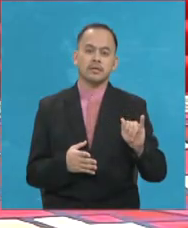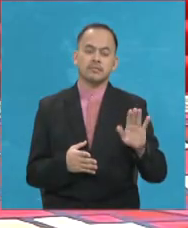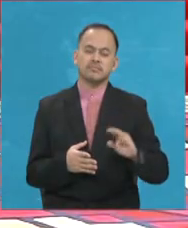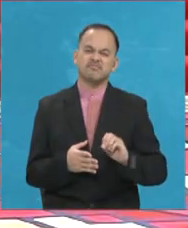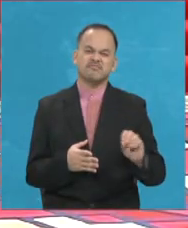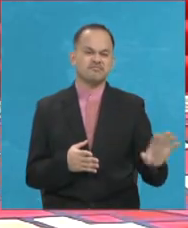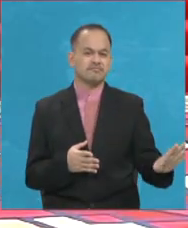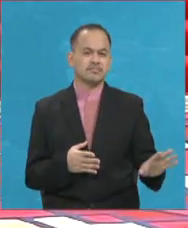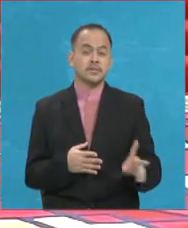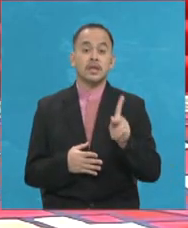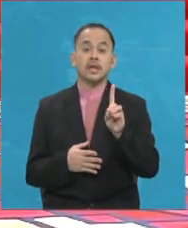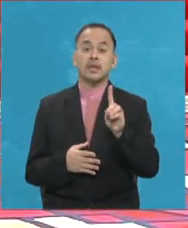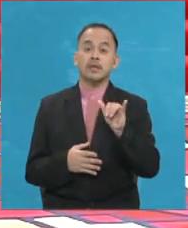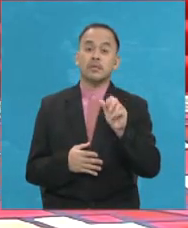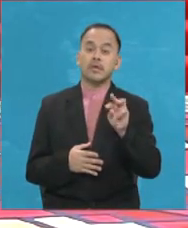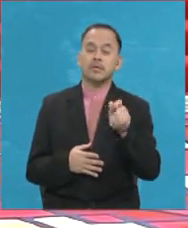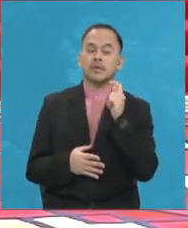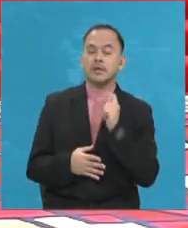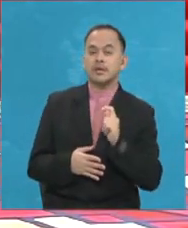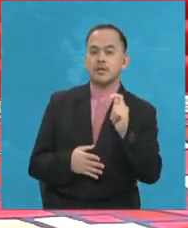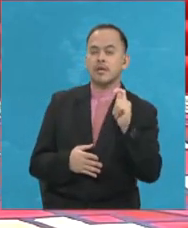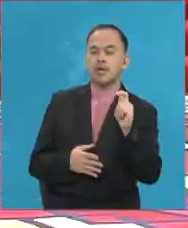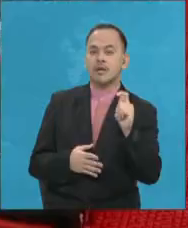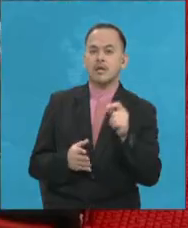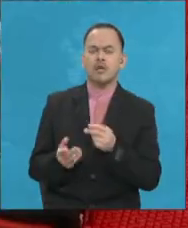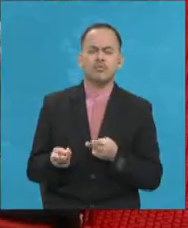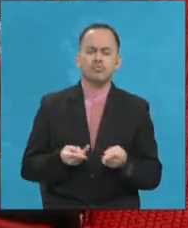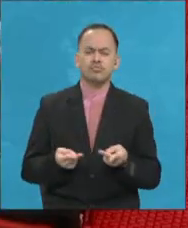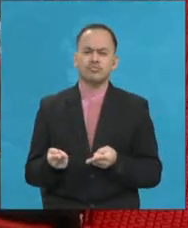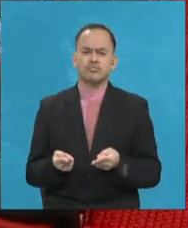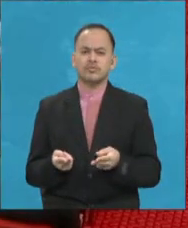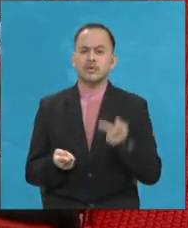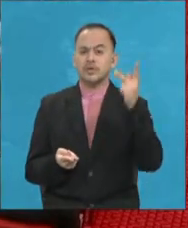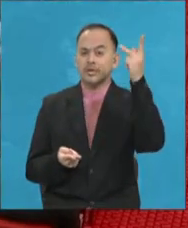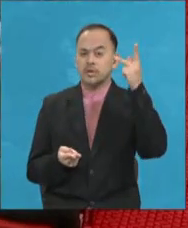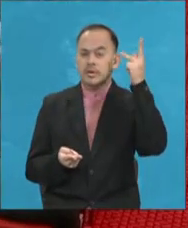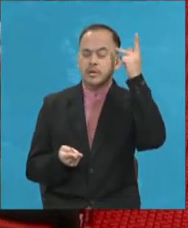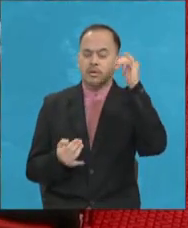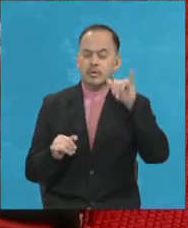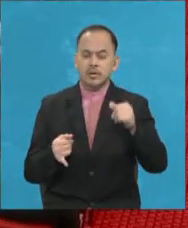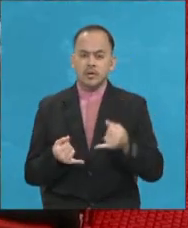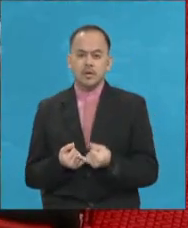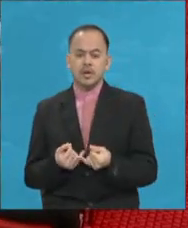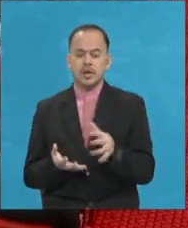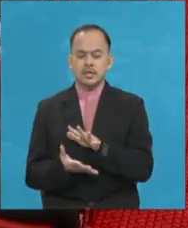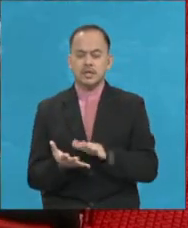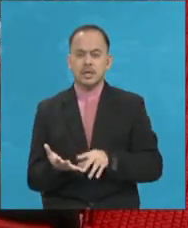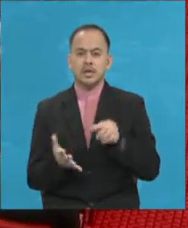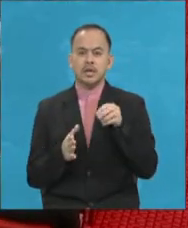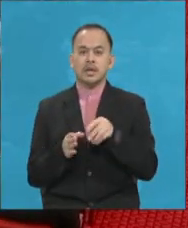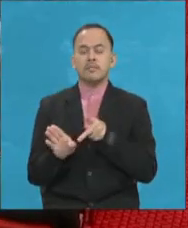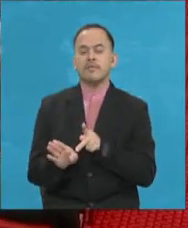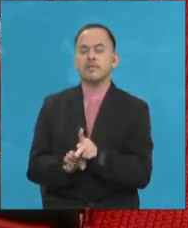kebawah duli Yang Maha Mulia bertitah menggariskan usaha kerajaan memperkenalkan study in professional